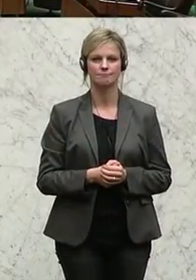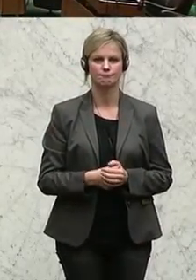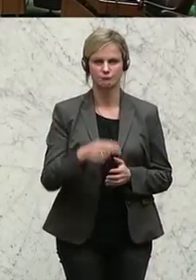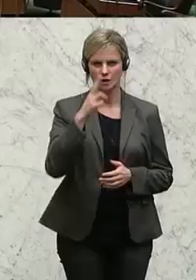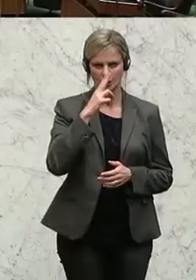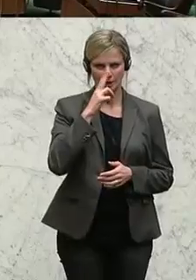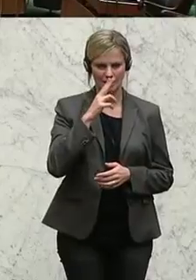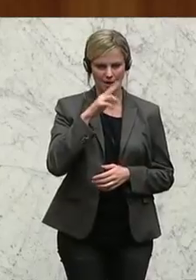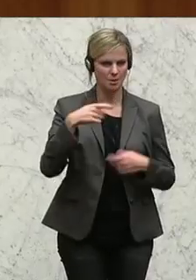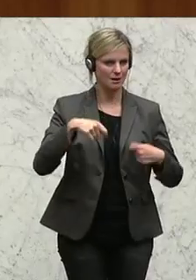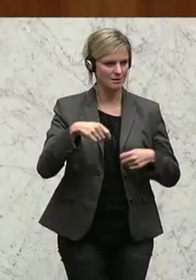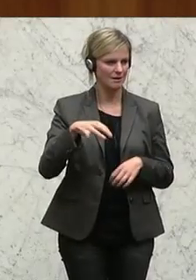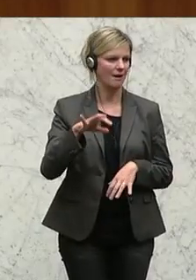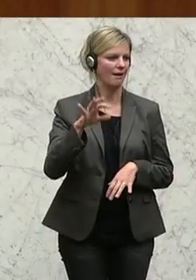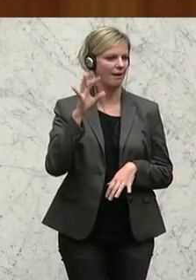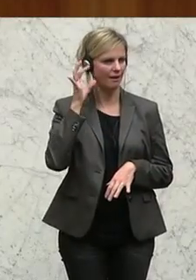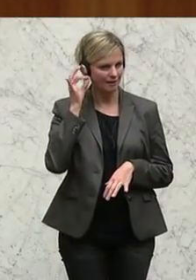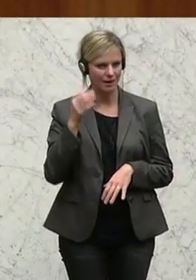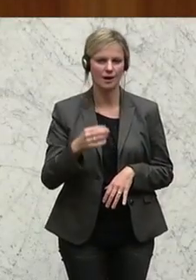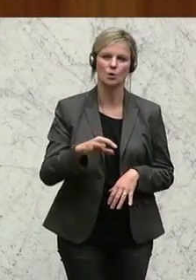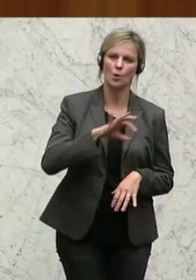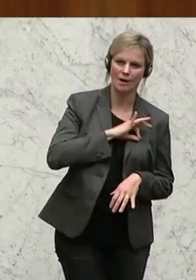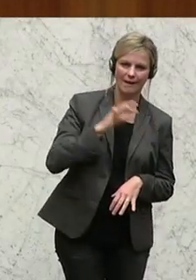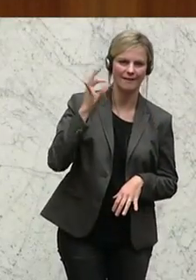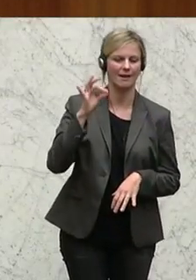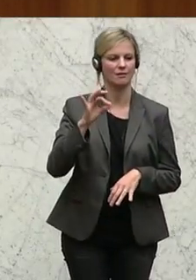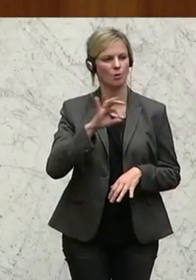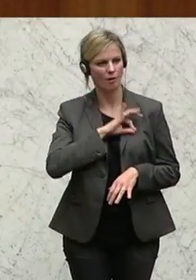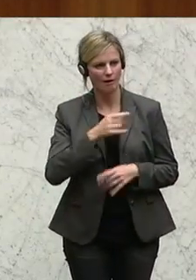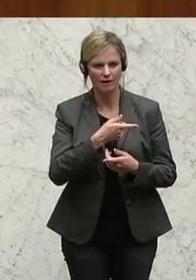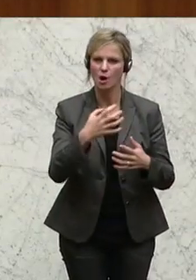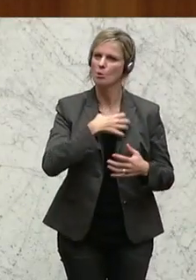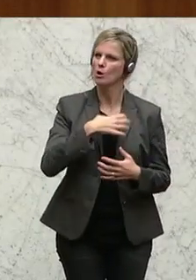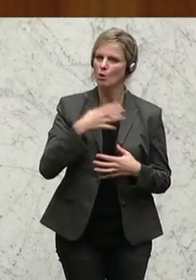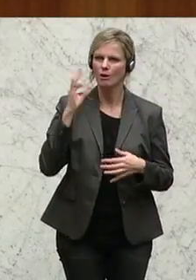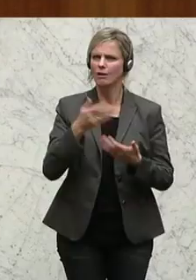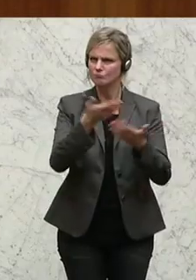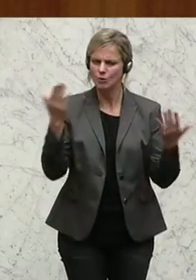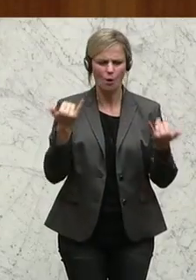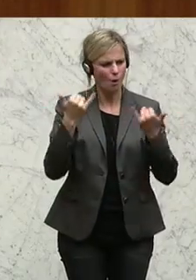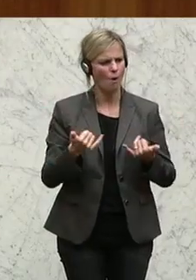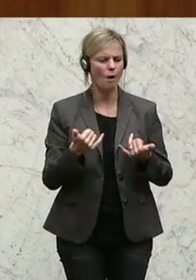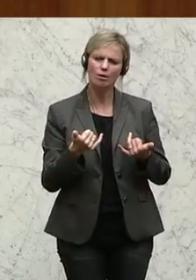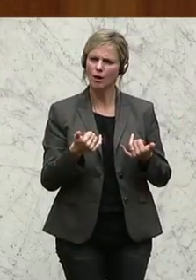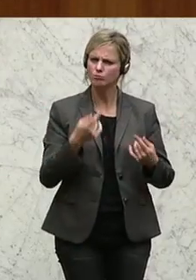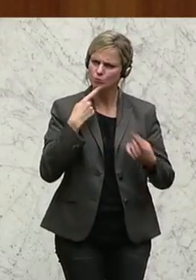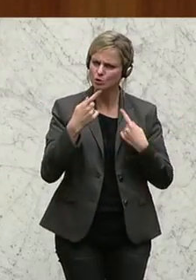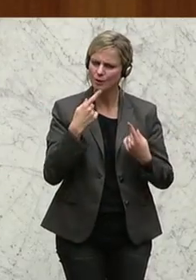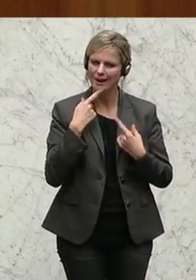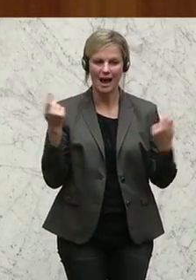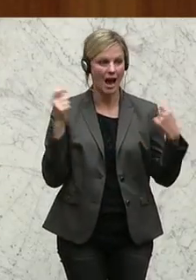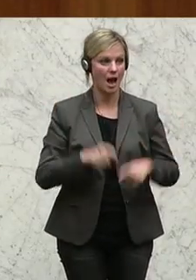Geschätzte Präsidentin, liebe Kolleginnen und Kollegen, liebe Bürgerinnen und Bürger, wir verhandeln heute den Abschlussbericht oder die Abschlussberichte zum